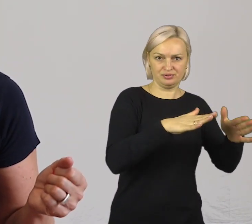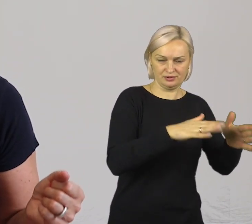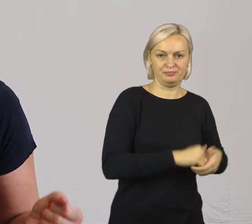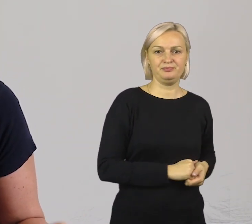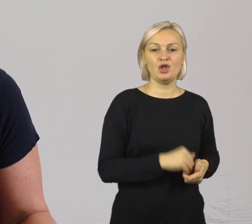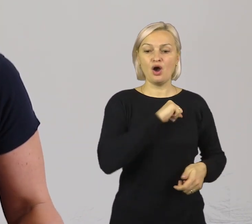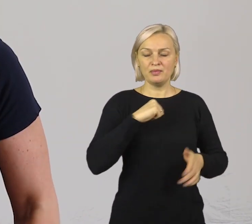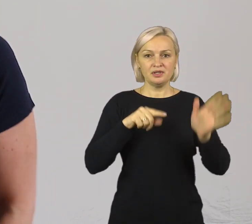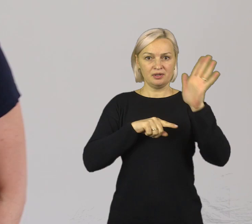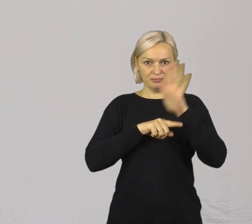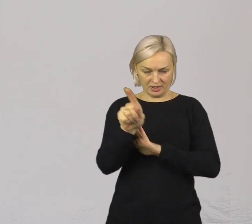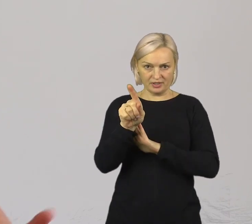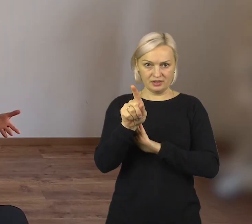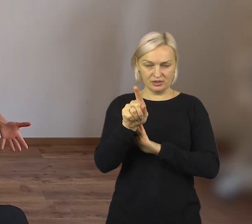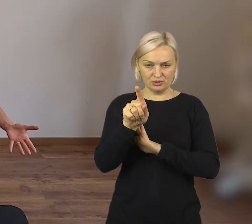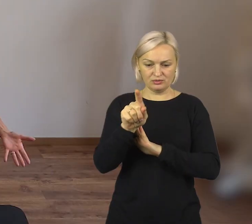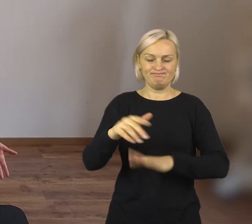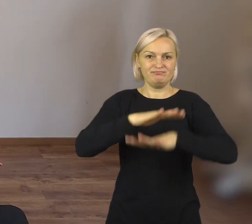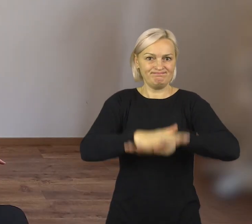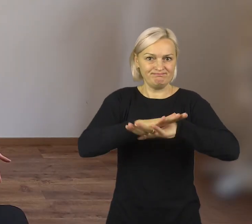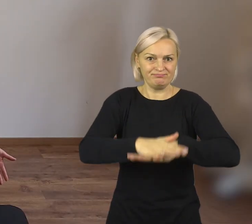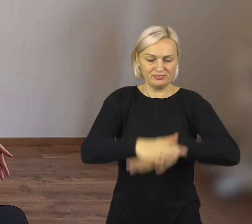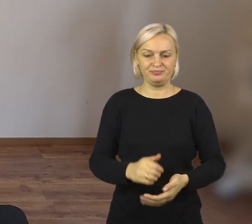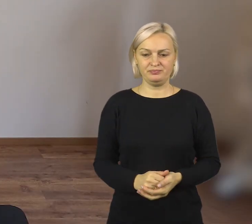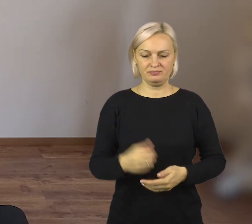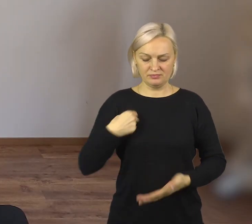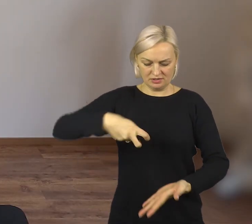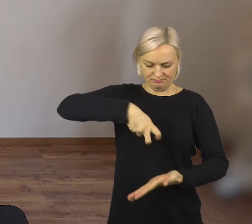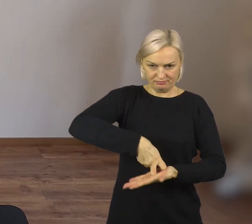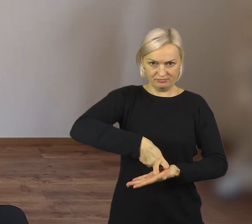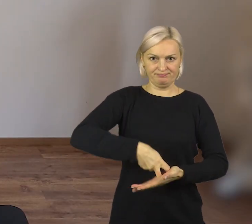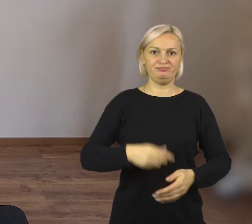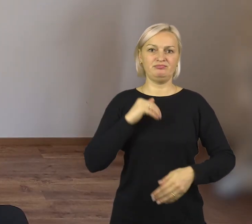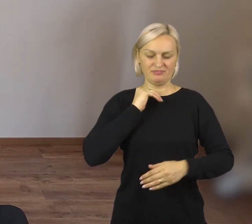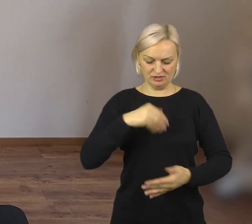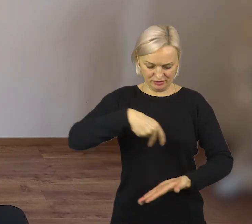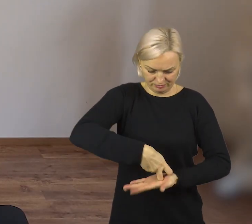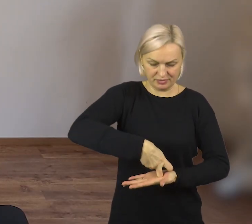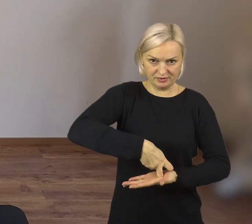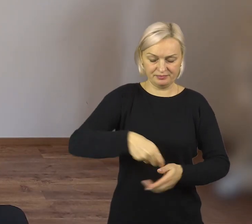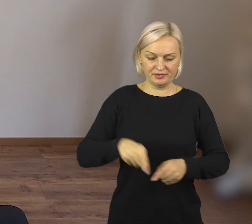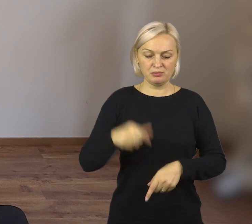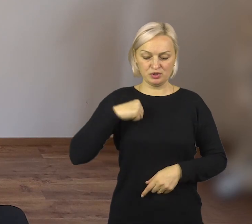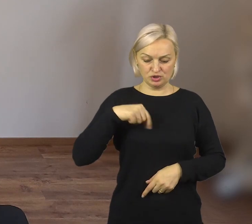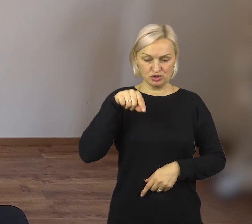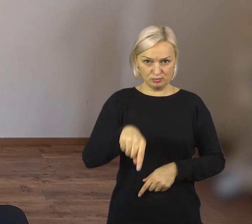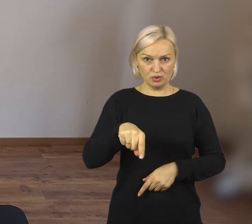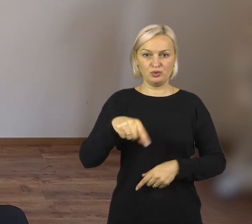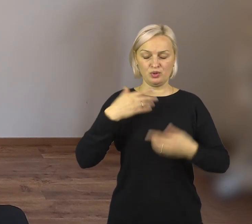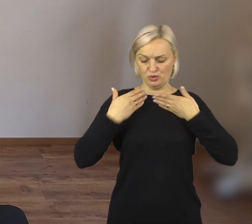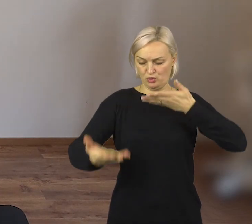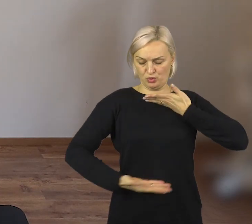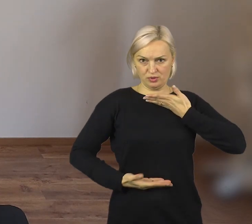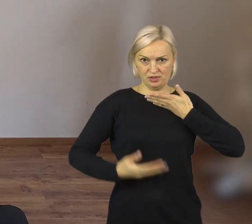pradinį gaivinimą. Aš priimu stabilią padėtį, apnuoginu žmogaus krūtinės lastą,